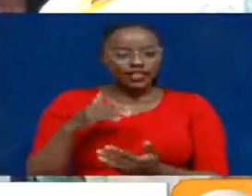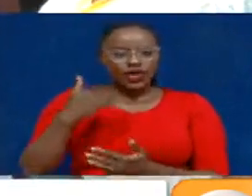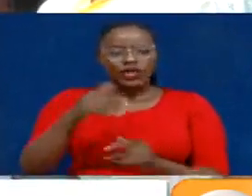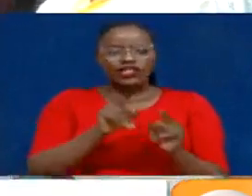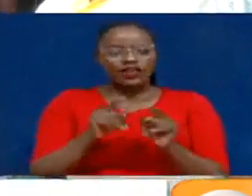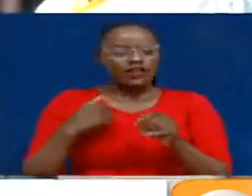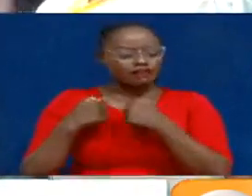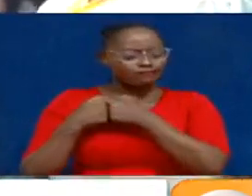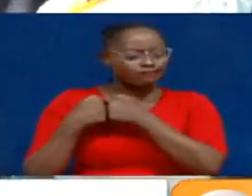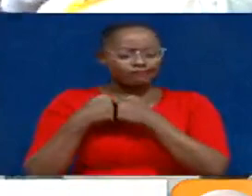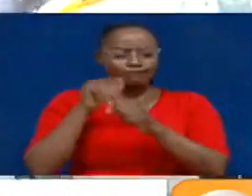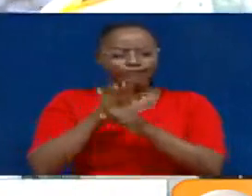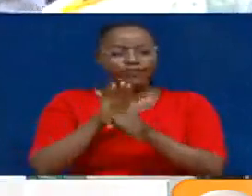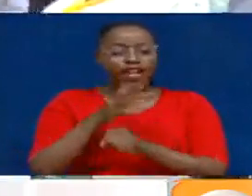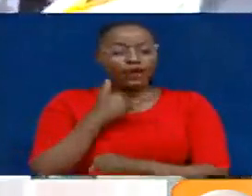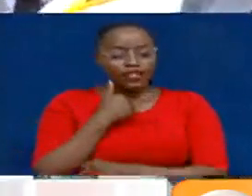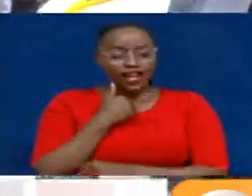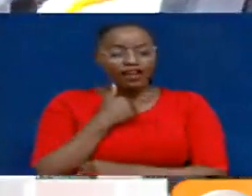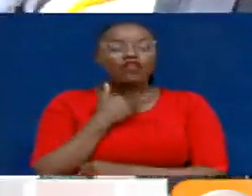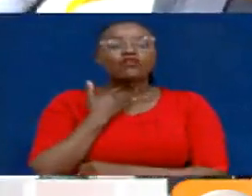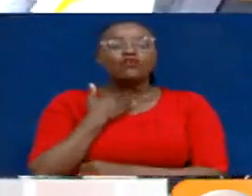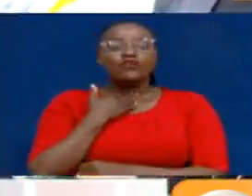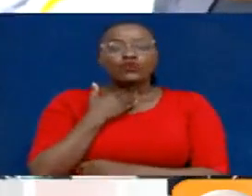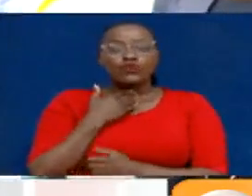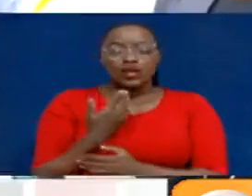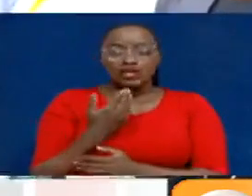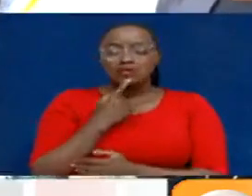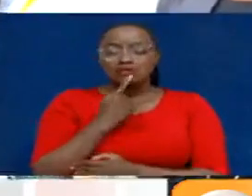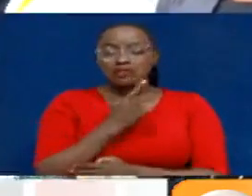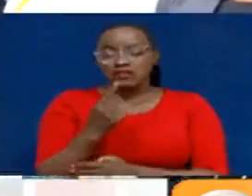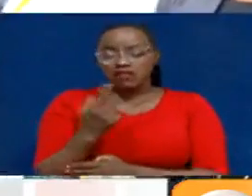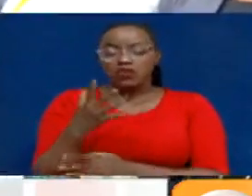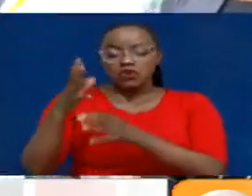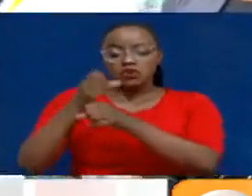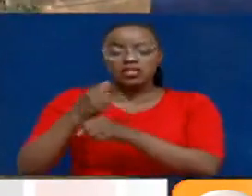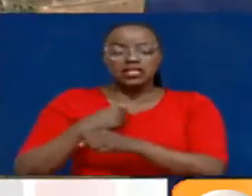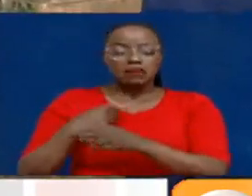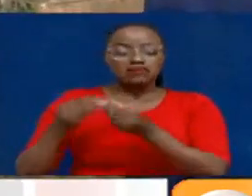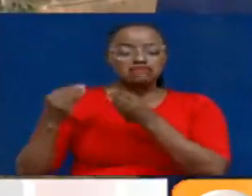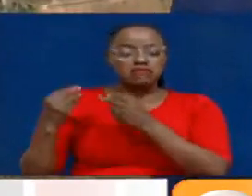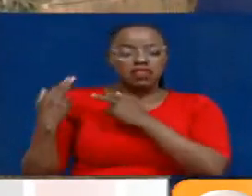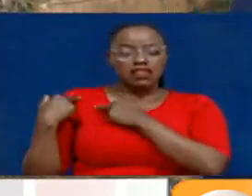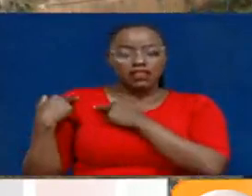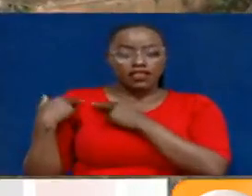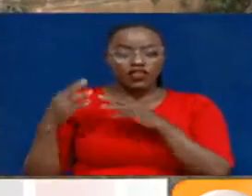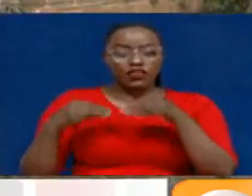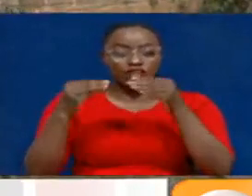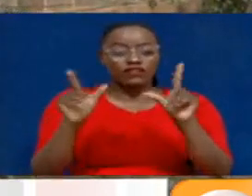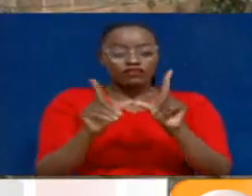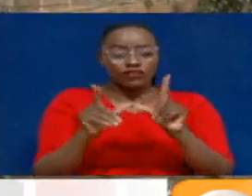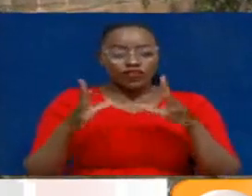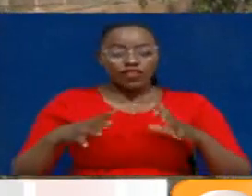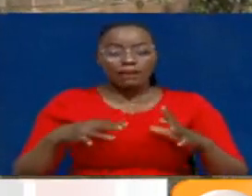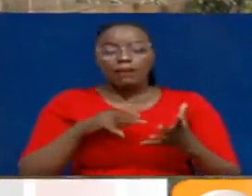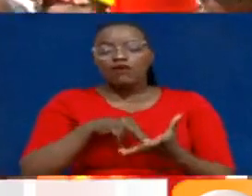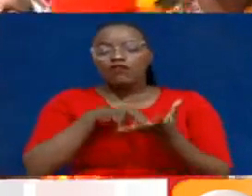meet with a lot of challenges. The people of Charbo for trusting me. Zoezi la kutoa vyeti kwa